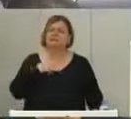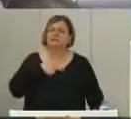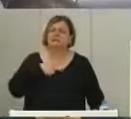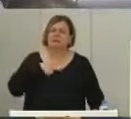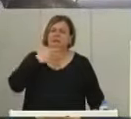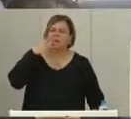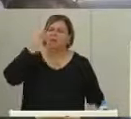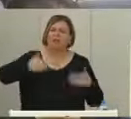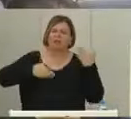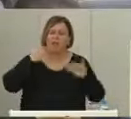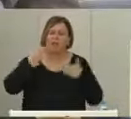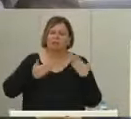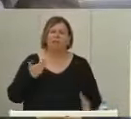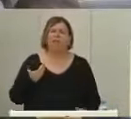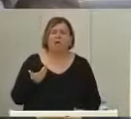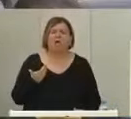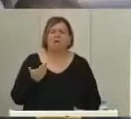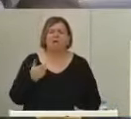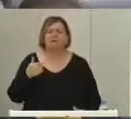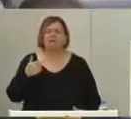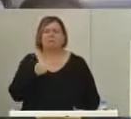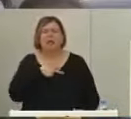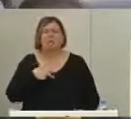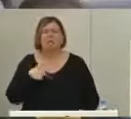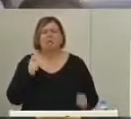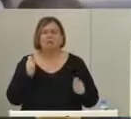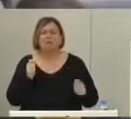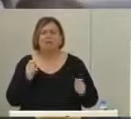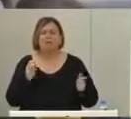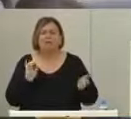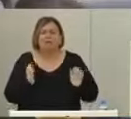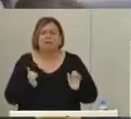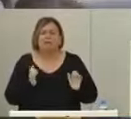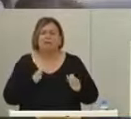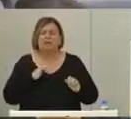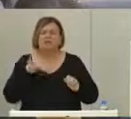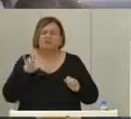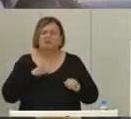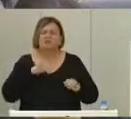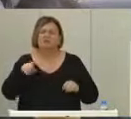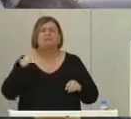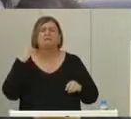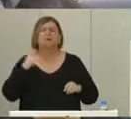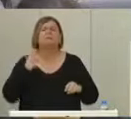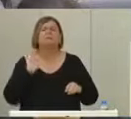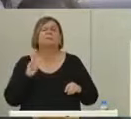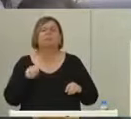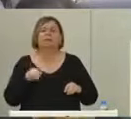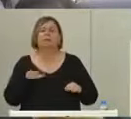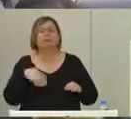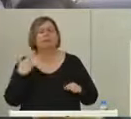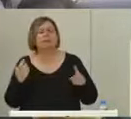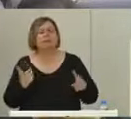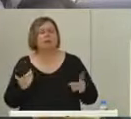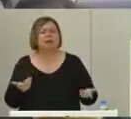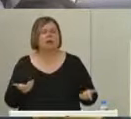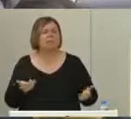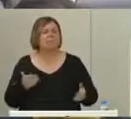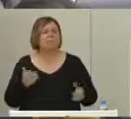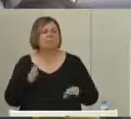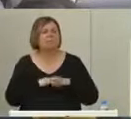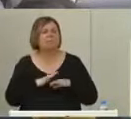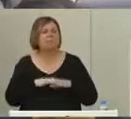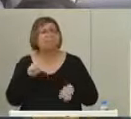anlatalım. Diyelim evet zor durumdayız, ihtiyacımız var, burayı satmayalım. Bunun yerine ne yapalım? Bazı